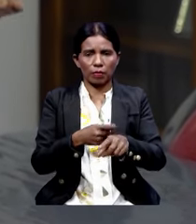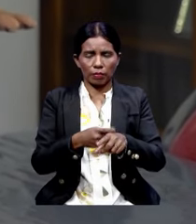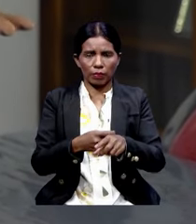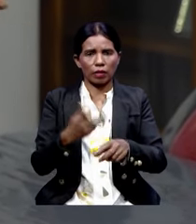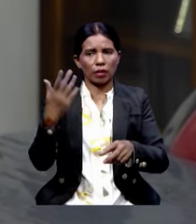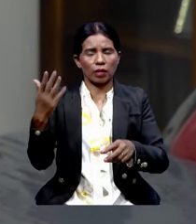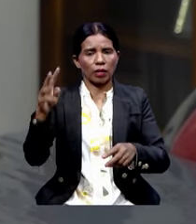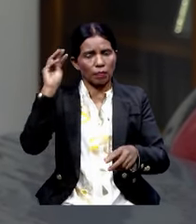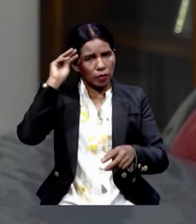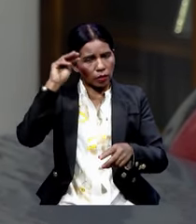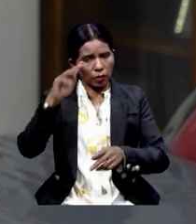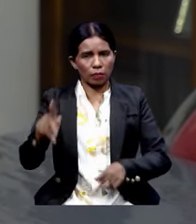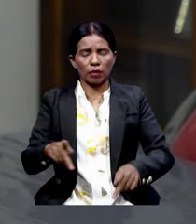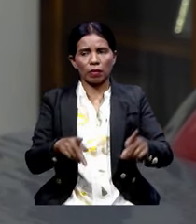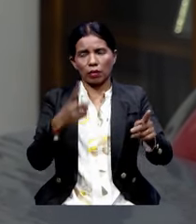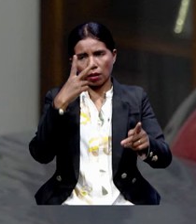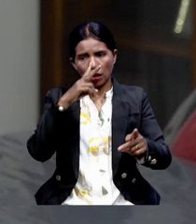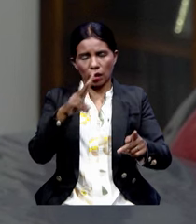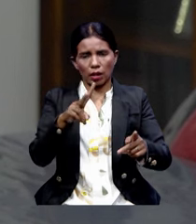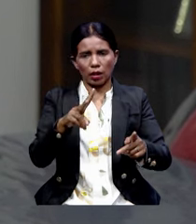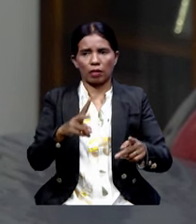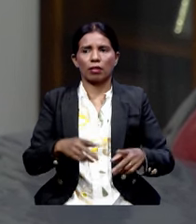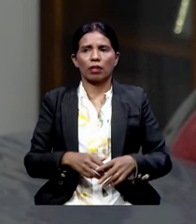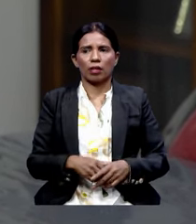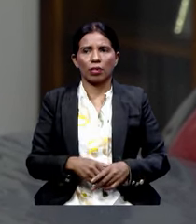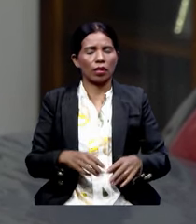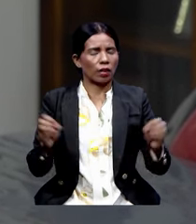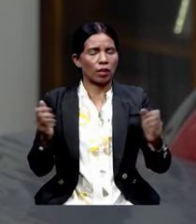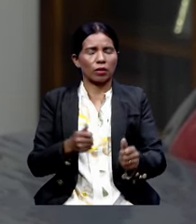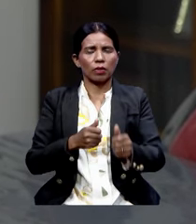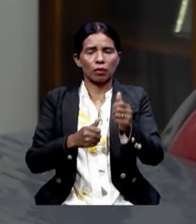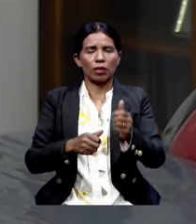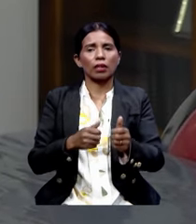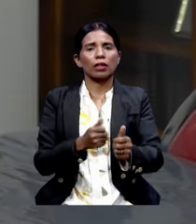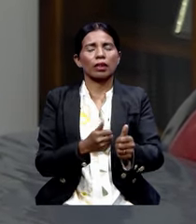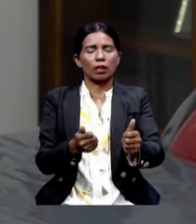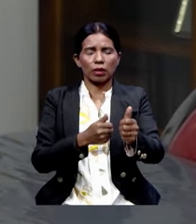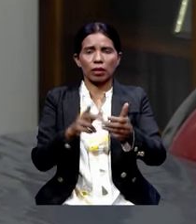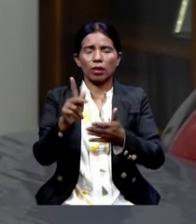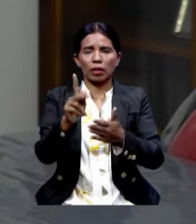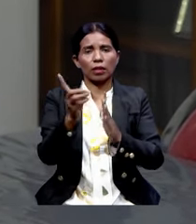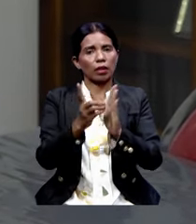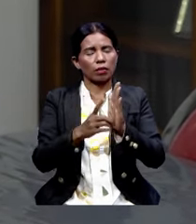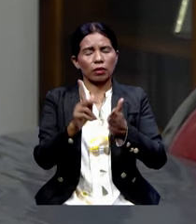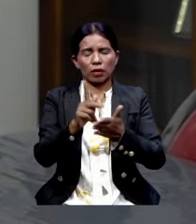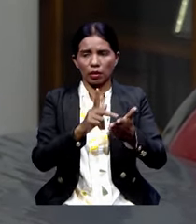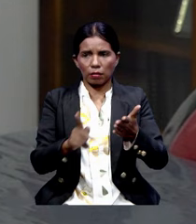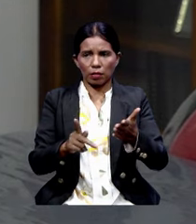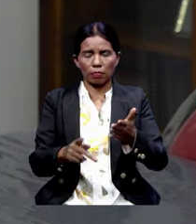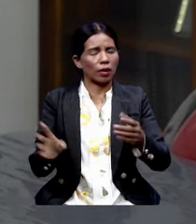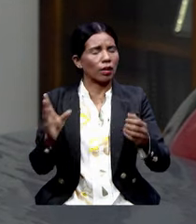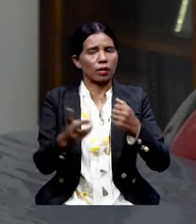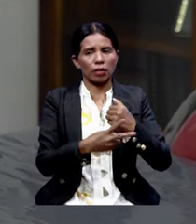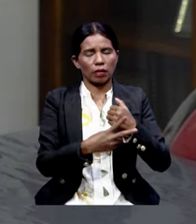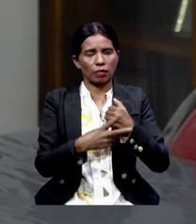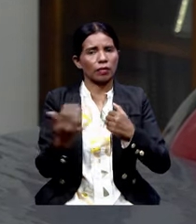iha ministero publiko hare maka la prensa elementu krimi ne bele arkivate